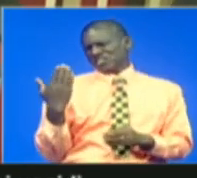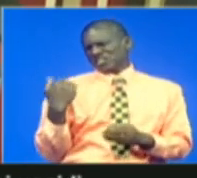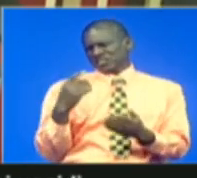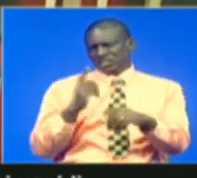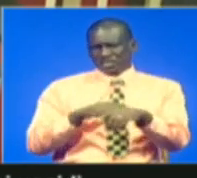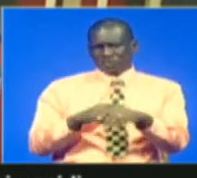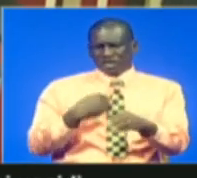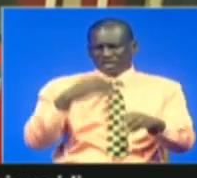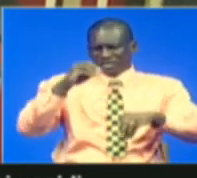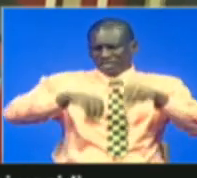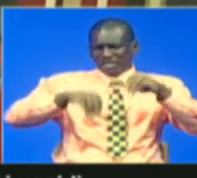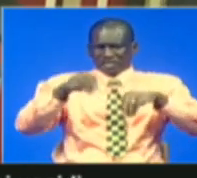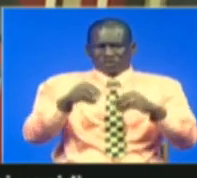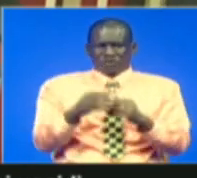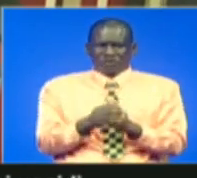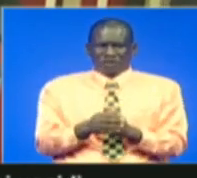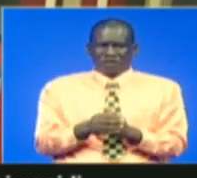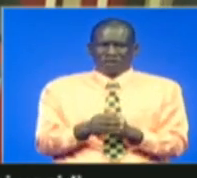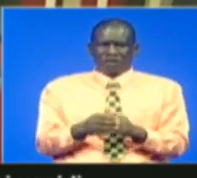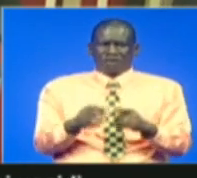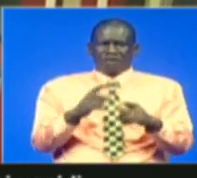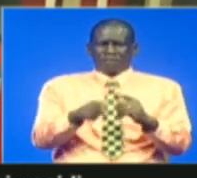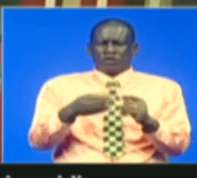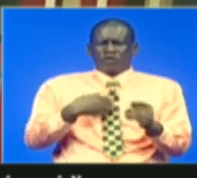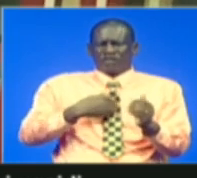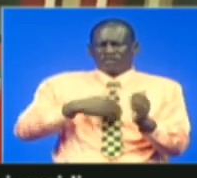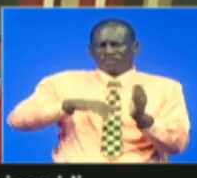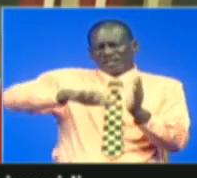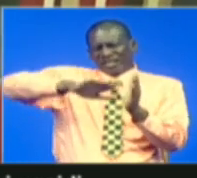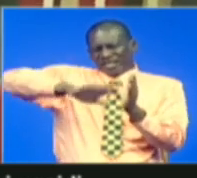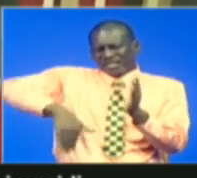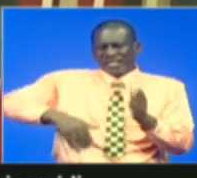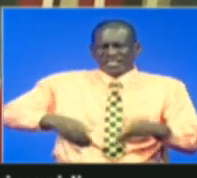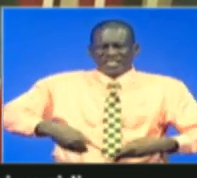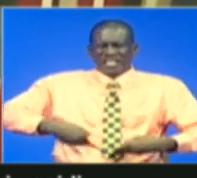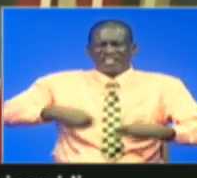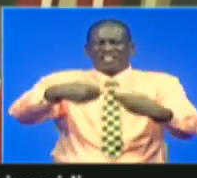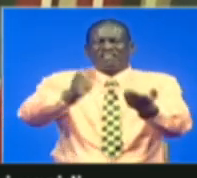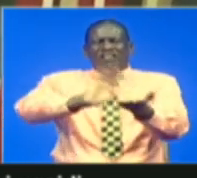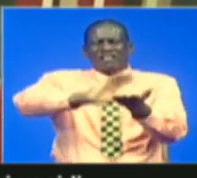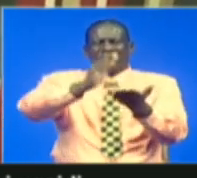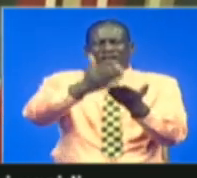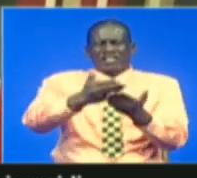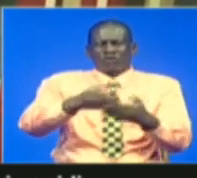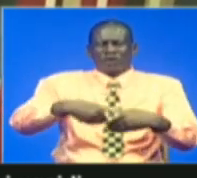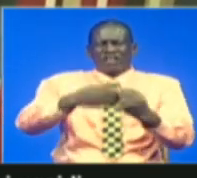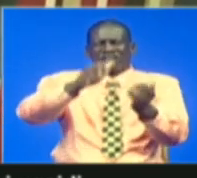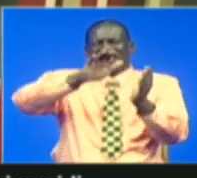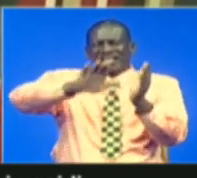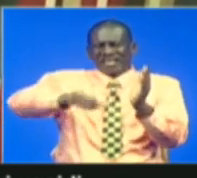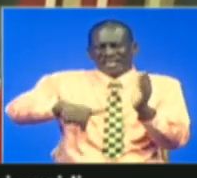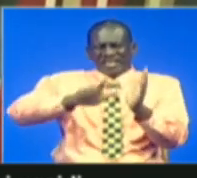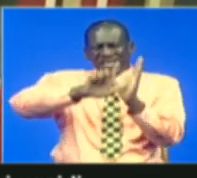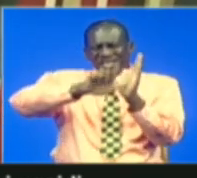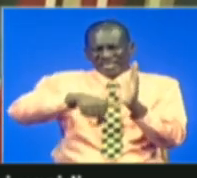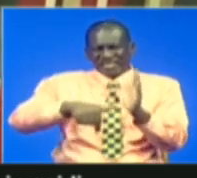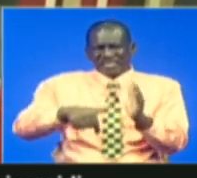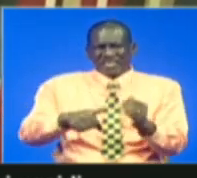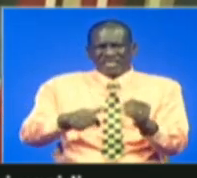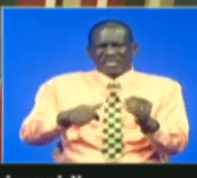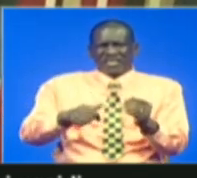the other year, there was a delay in disbursement of funds, and the